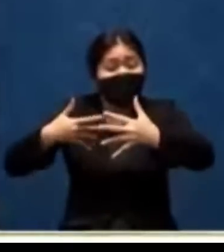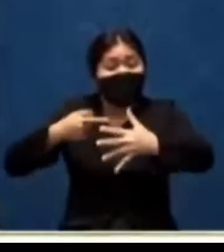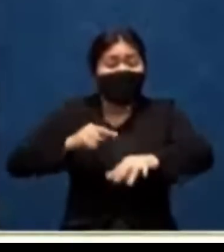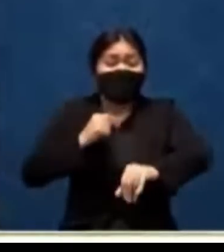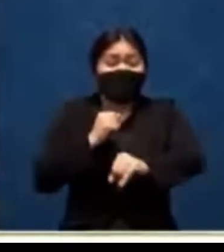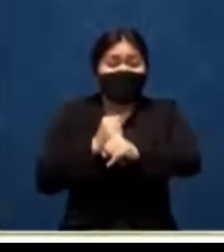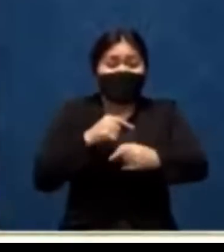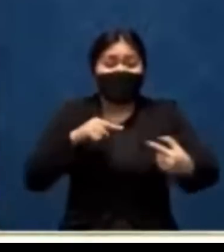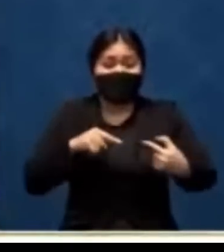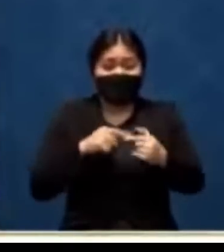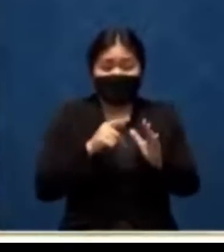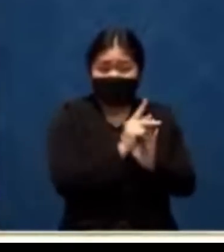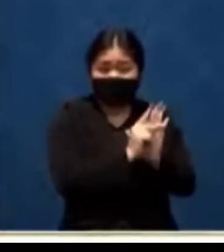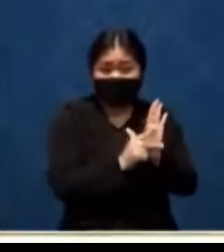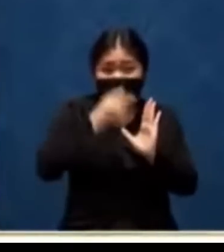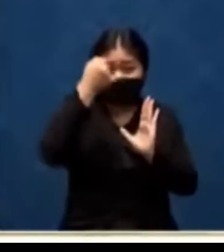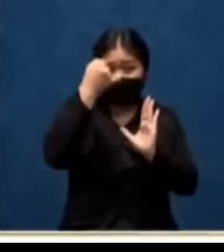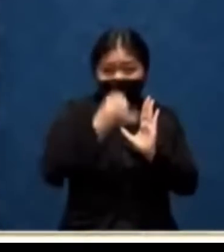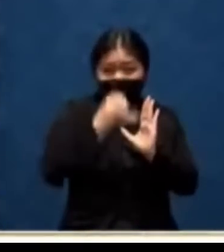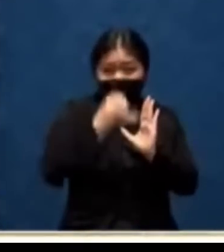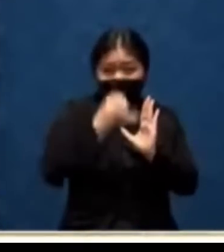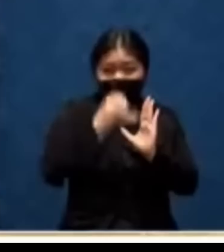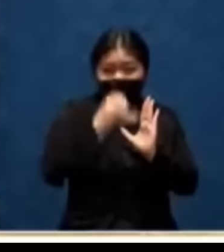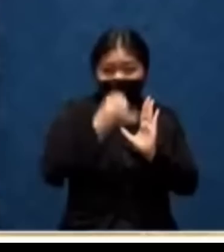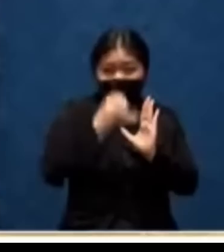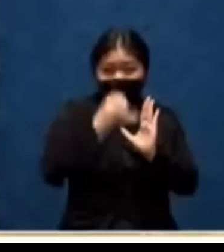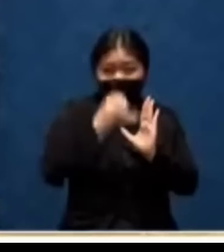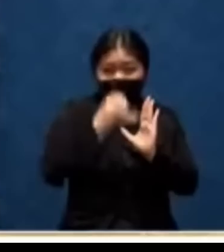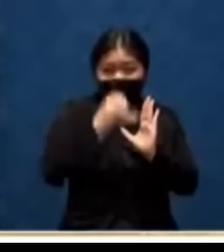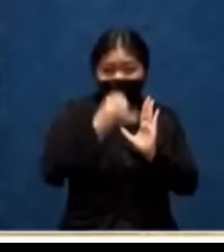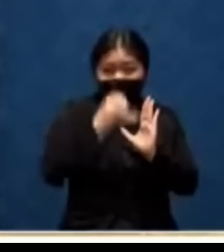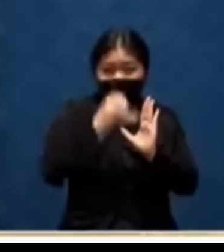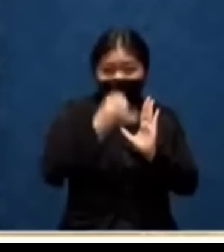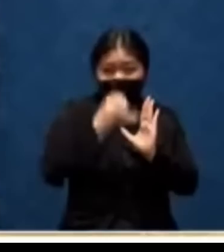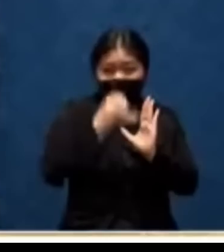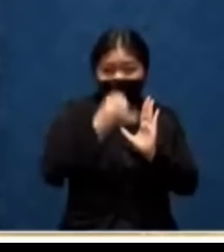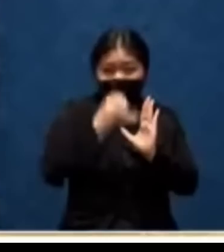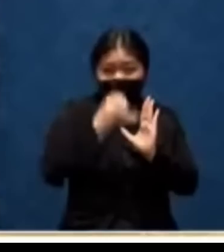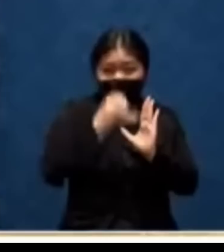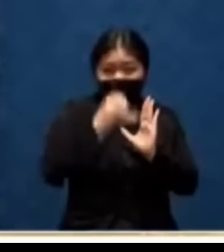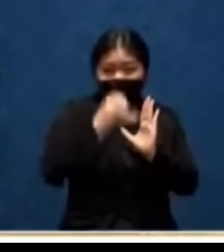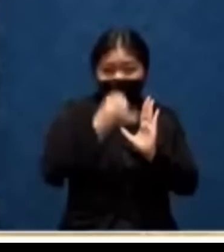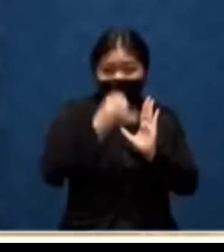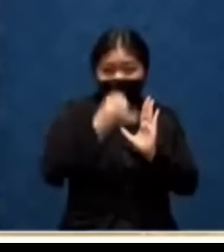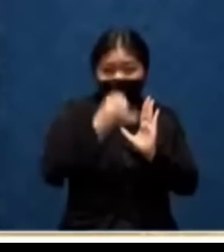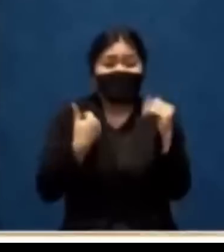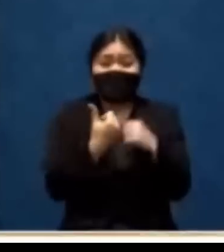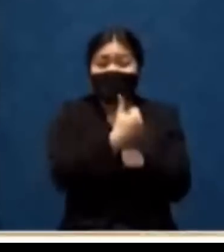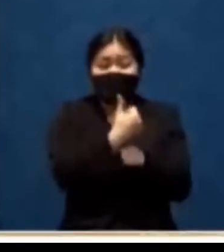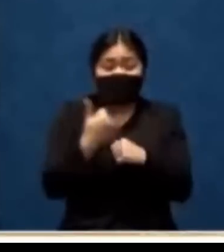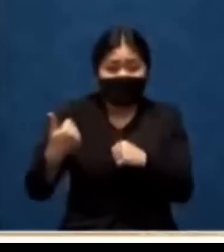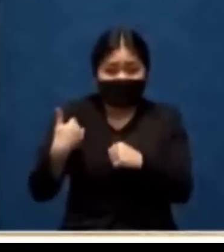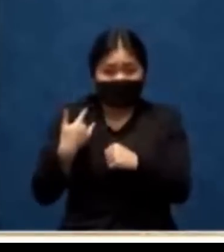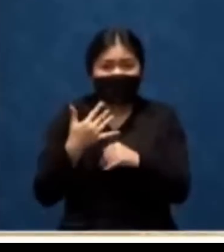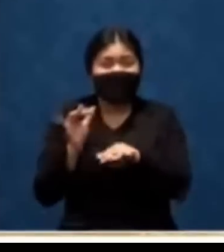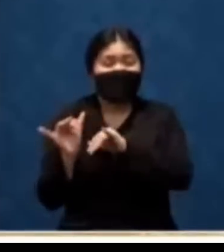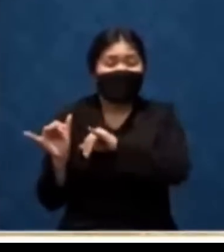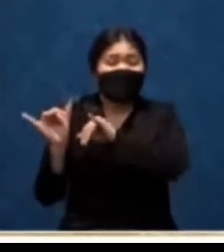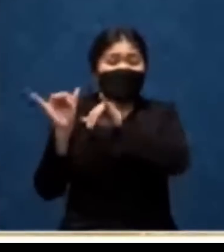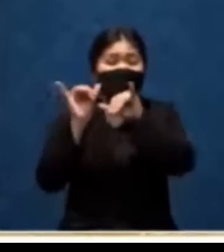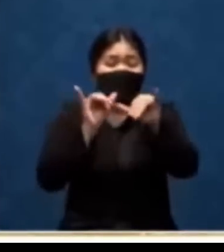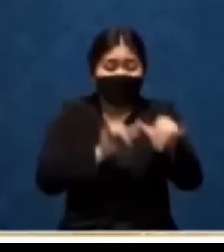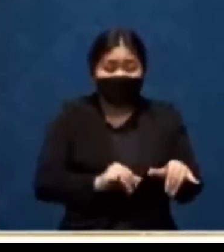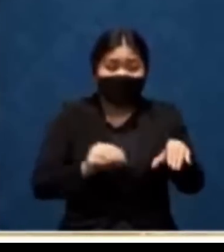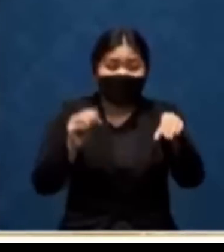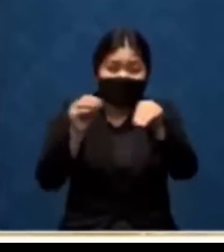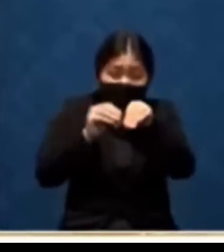ายไม่ได้อยู่จำกัดเฉพาะในประเทศไทยเท่านั้นครับยังมีประเภทที่มาตั้งถิ่นฐานที่มั่นอยู่ติดช